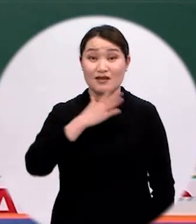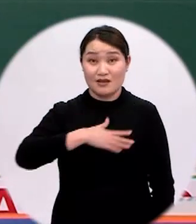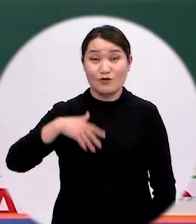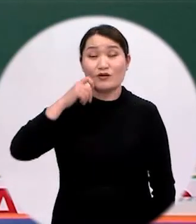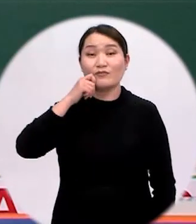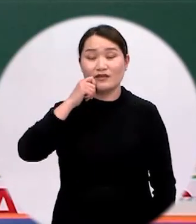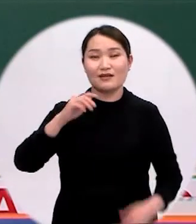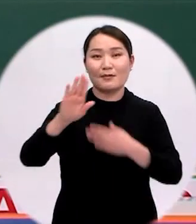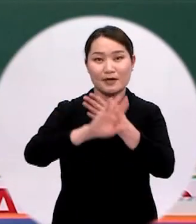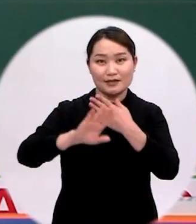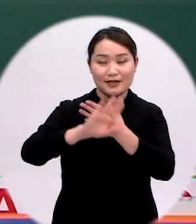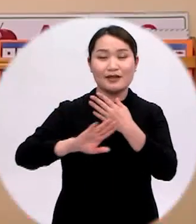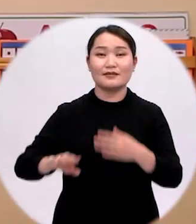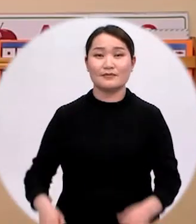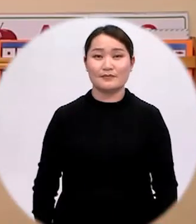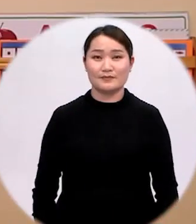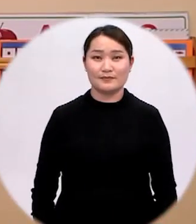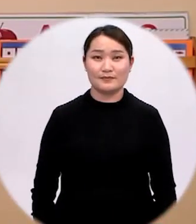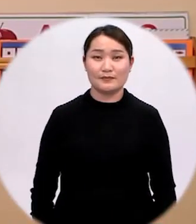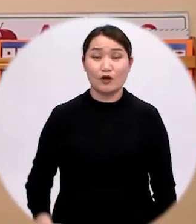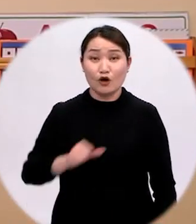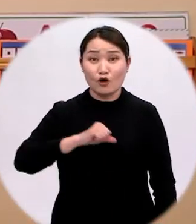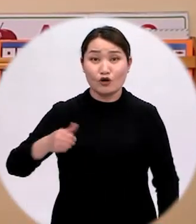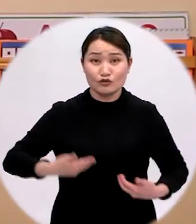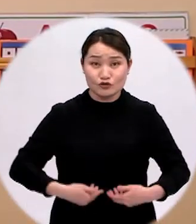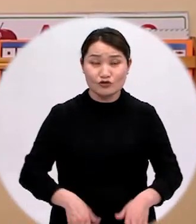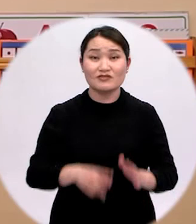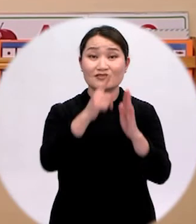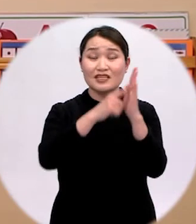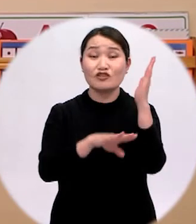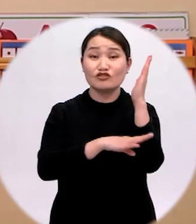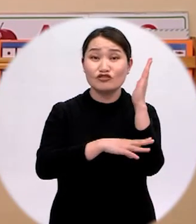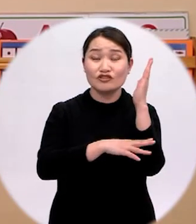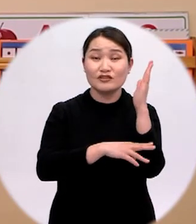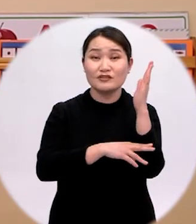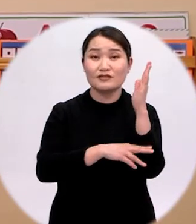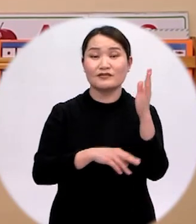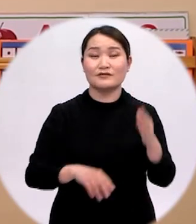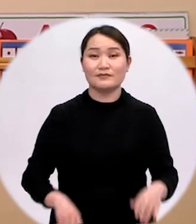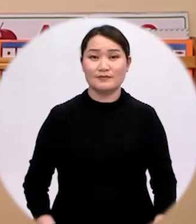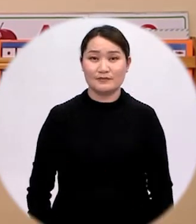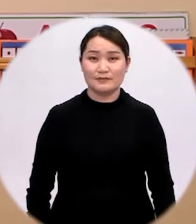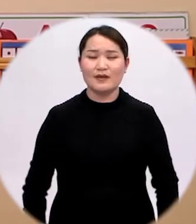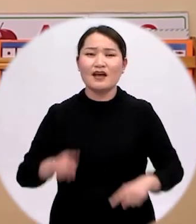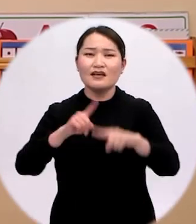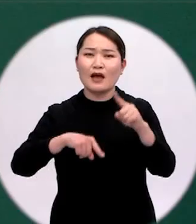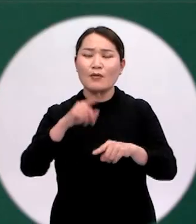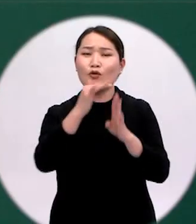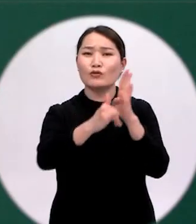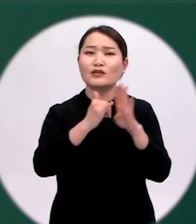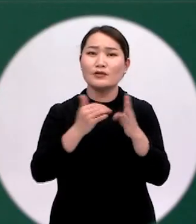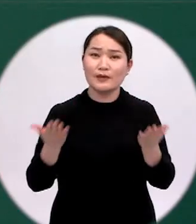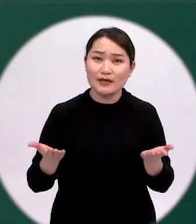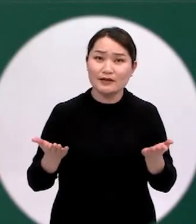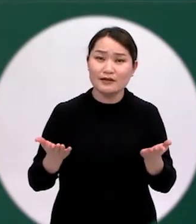эрүүл мэндэд ч хэрэгтэй юм. Өөрийнхөө төрсөн сар өдрийг хэлсэн мөн энэ нь ямар үйлдэл вэ